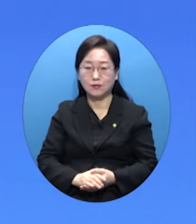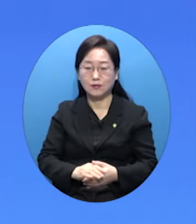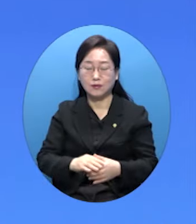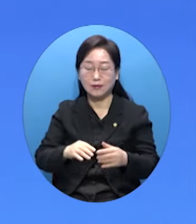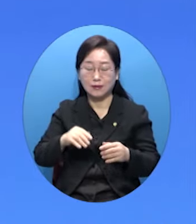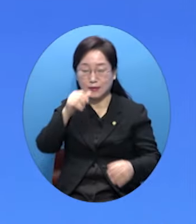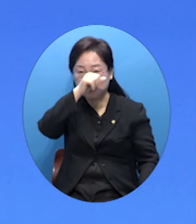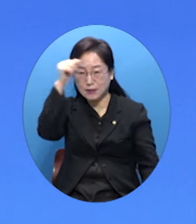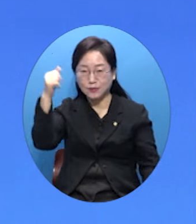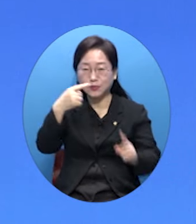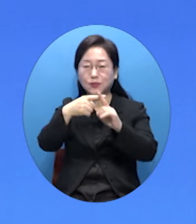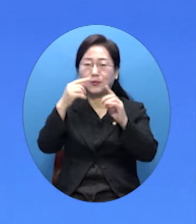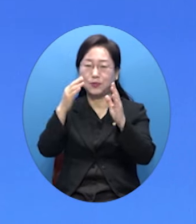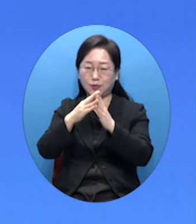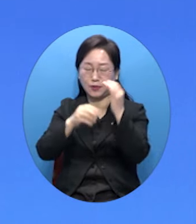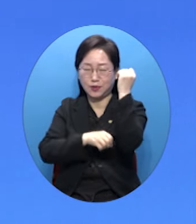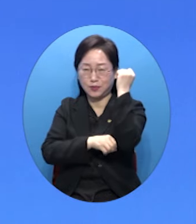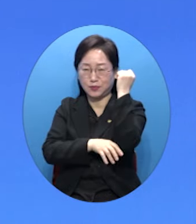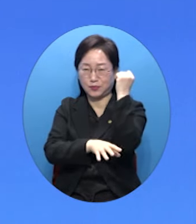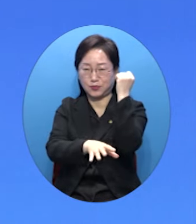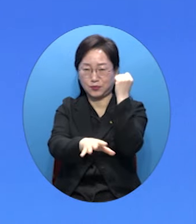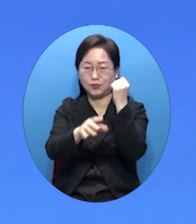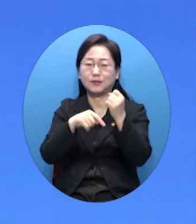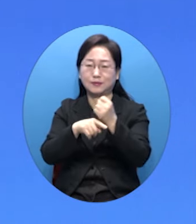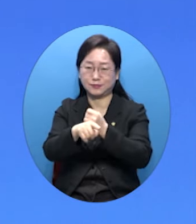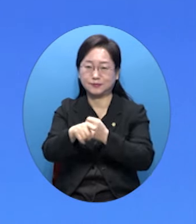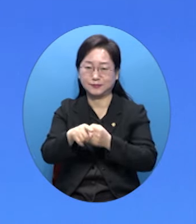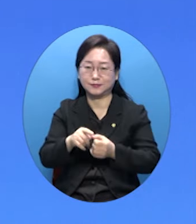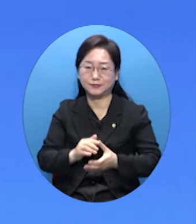장로교가 뿌리를 내렸습니다.